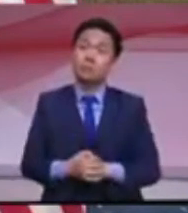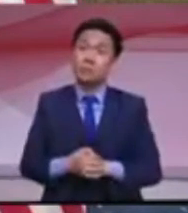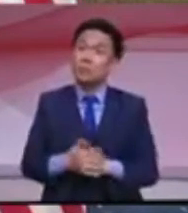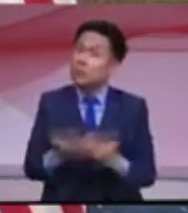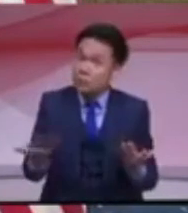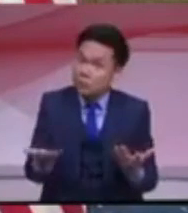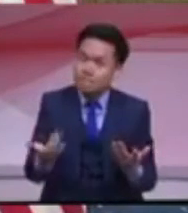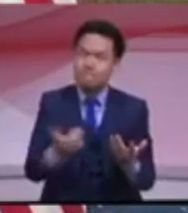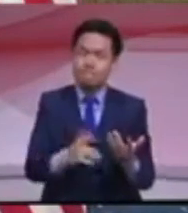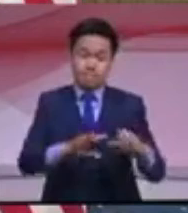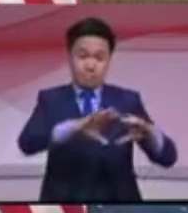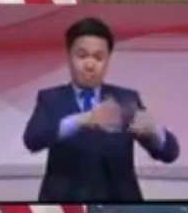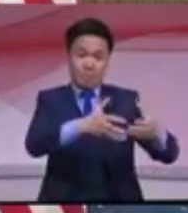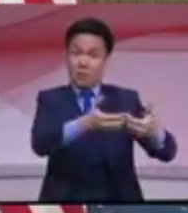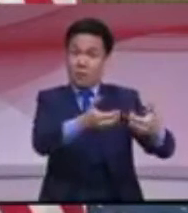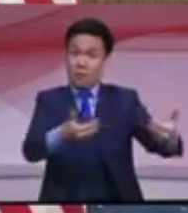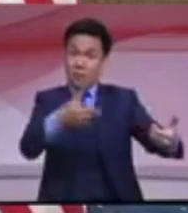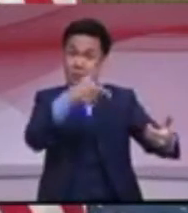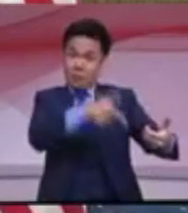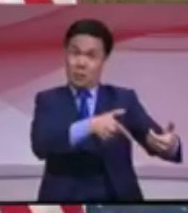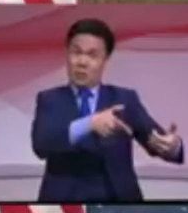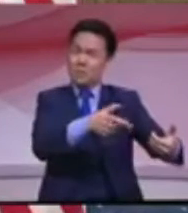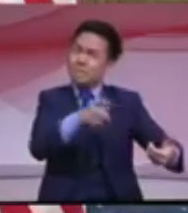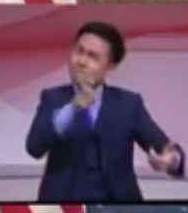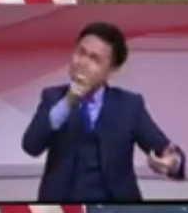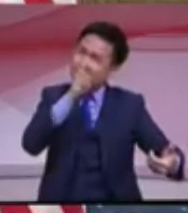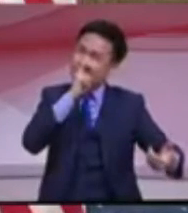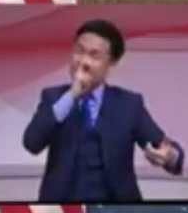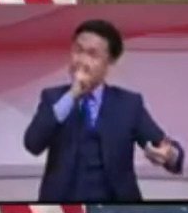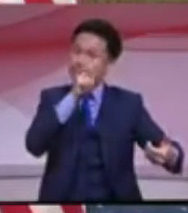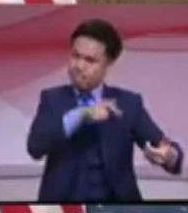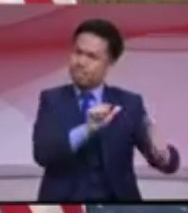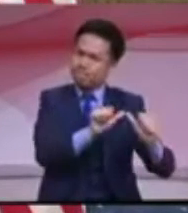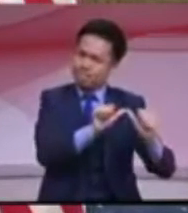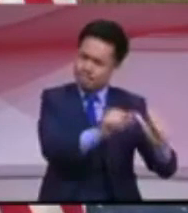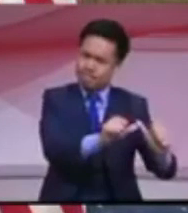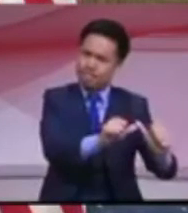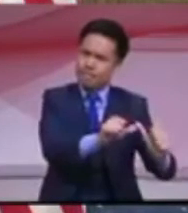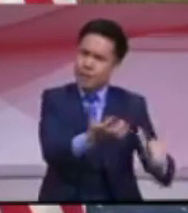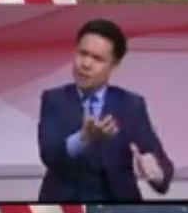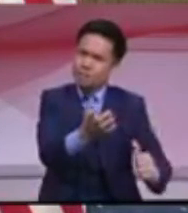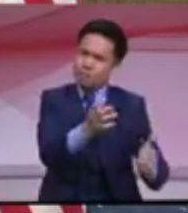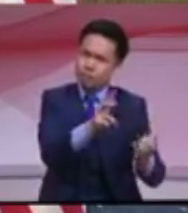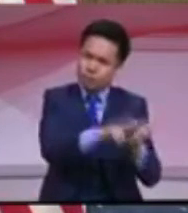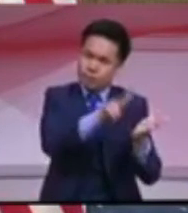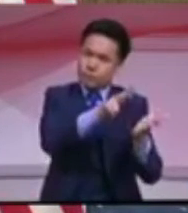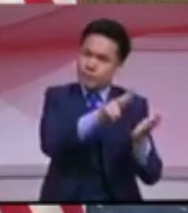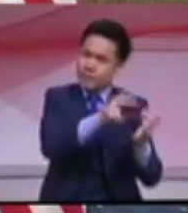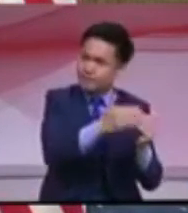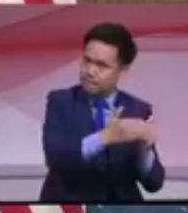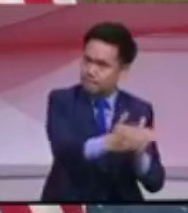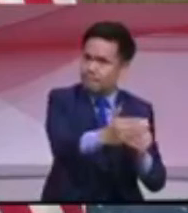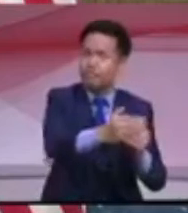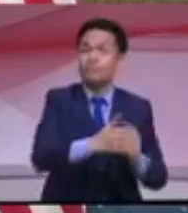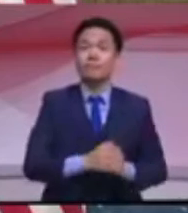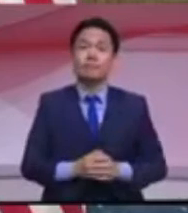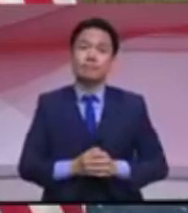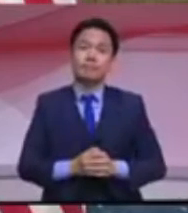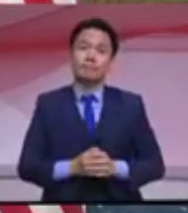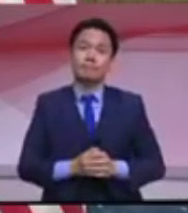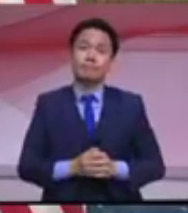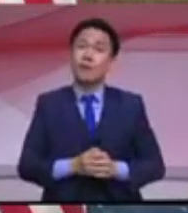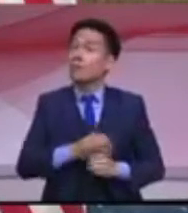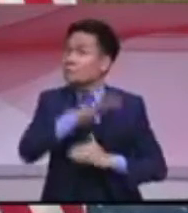yang ketat di tempat-tempat tertentu akan terus dikuasakan Hai Jadi